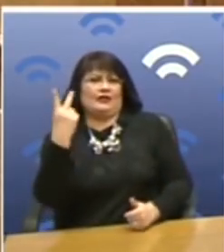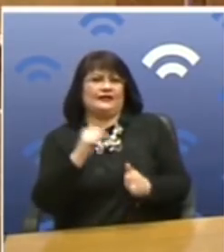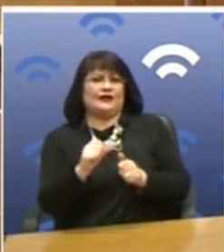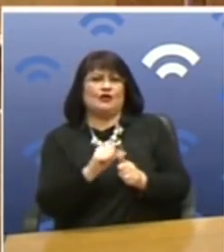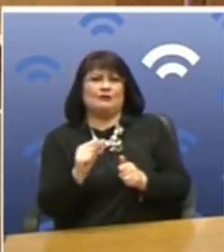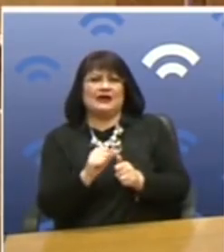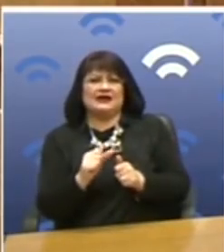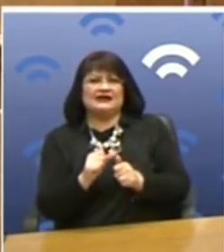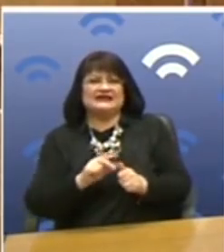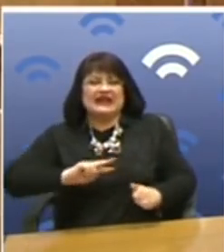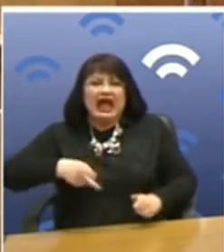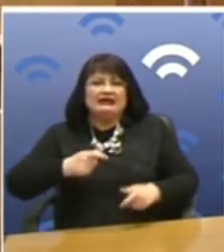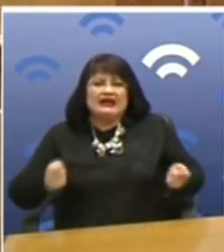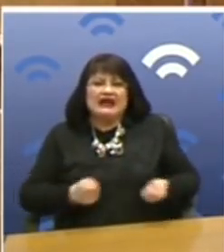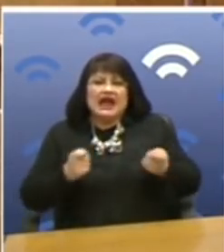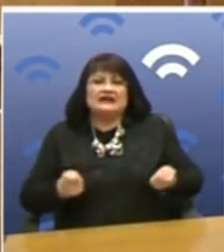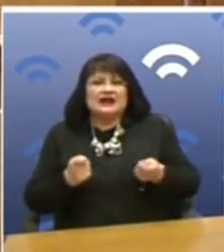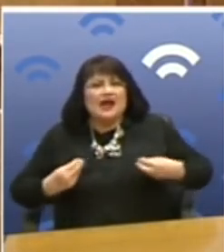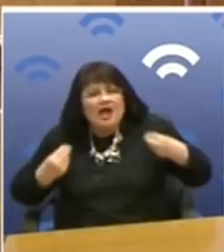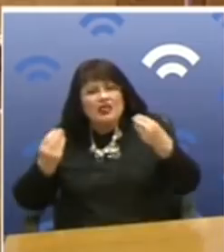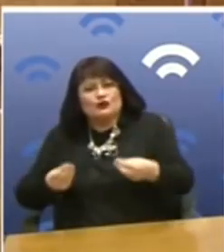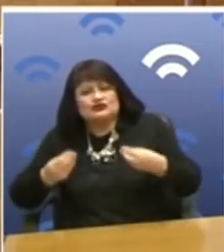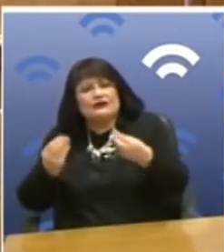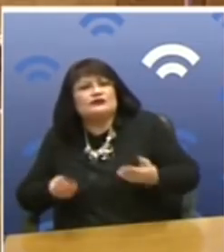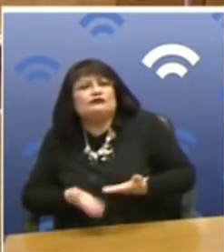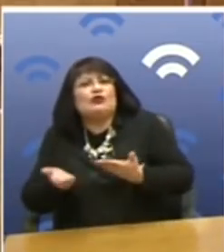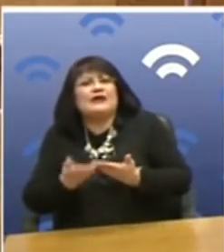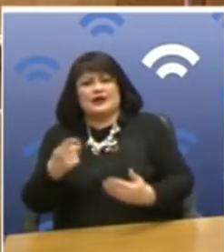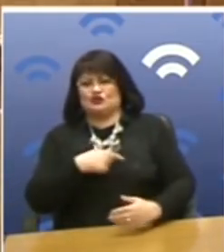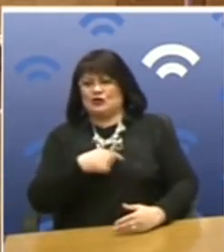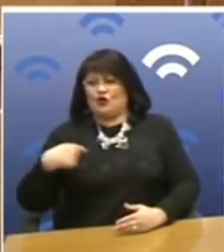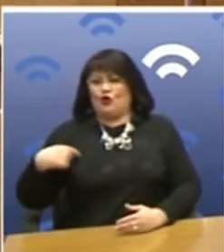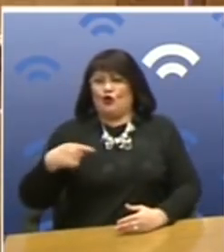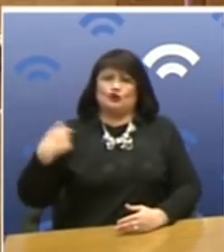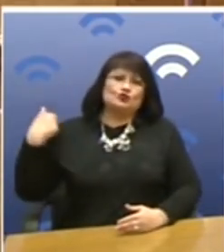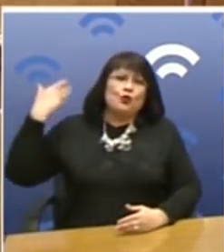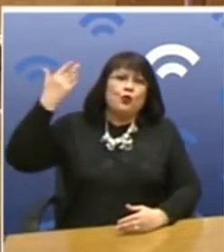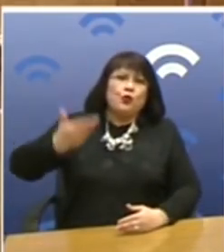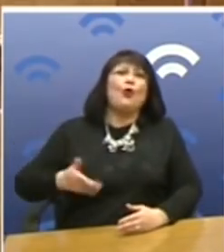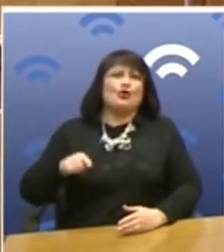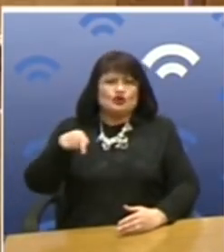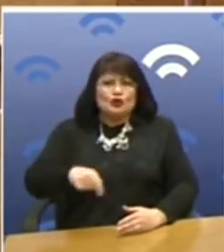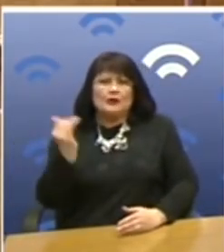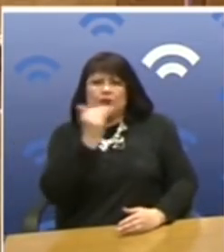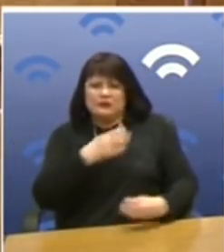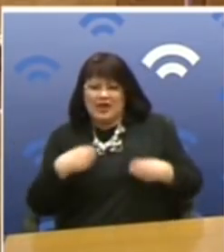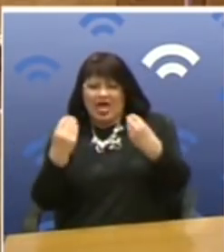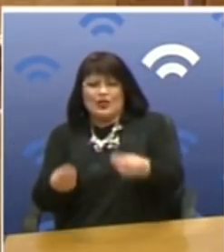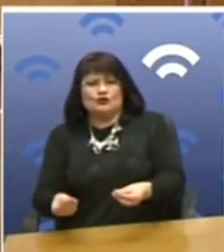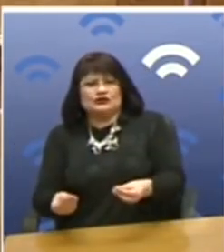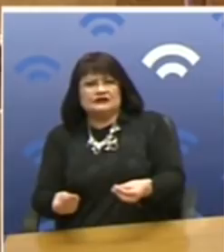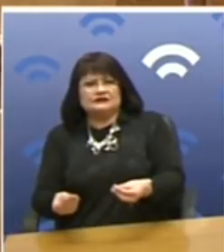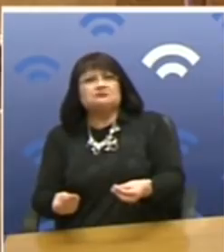τόσα αντεργατικά όπλα στην εργοδοσία, όσα δεν τις δώσατε όλα μαζί τα χρόνια των μνημονίων. Και